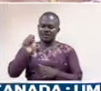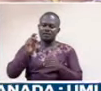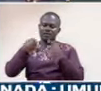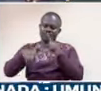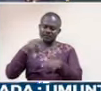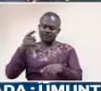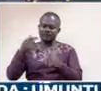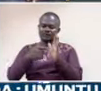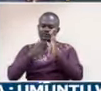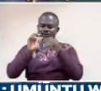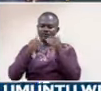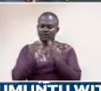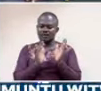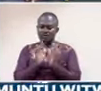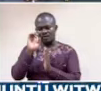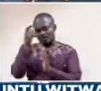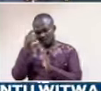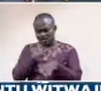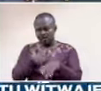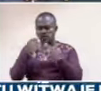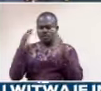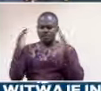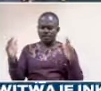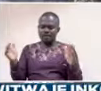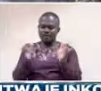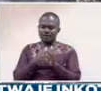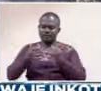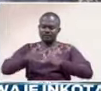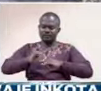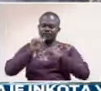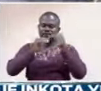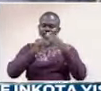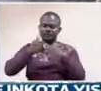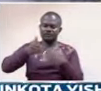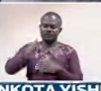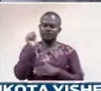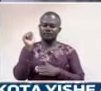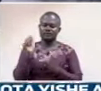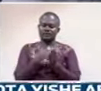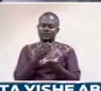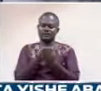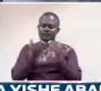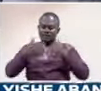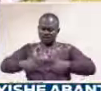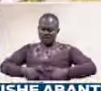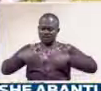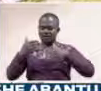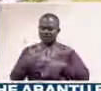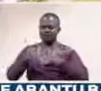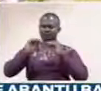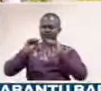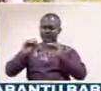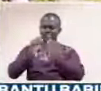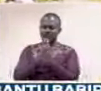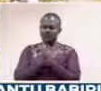biciwe bigaragaza neza ko yateguwe na Leta igihe kirekire ndetse igashyirwa mu bikorwa n'inzego zayo asaba ko urubyiruko rw'ubu rugomba kwigishwa amateka